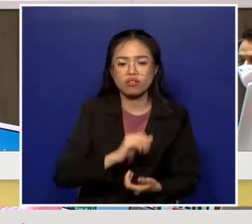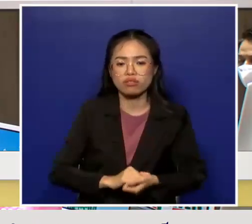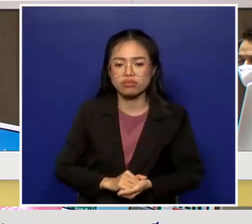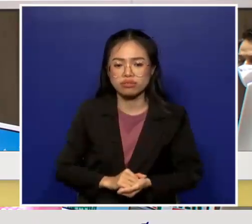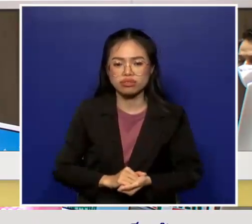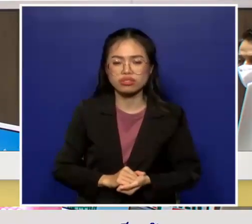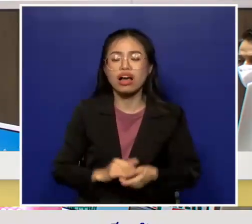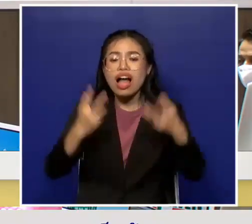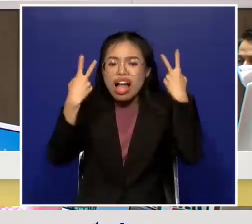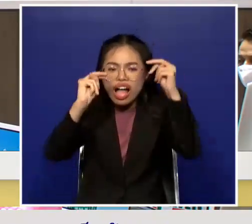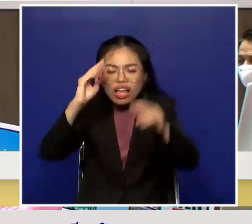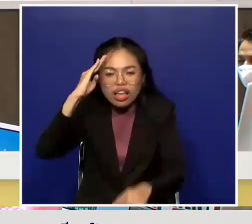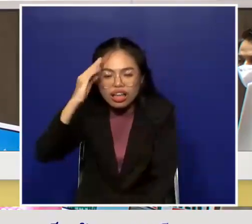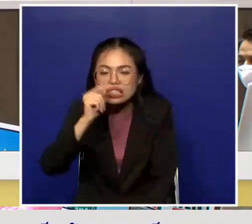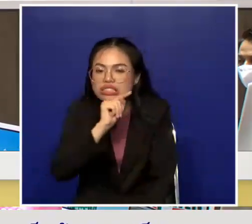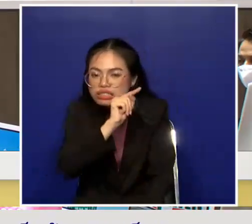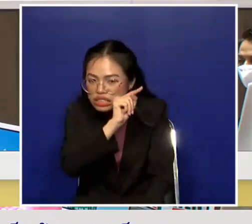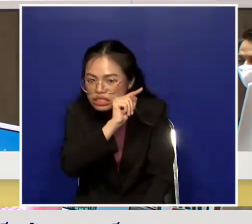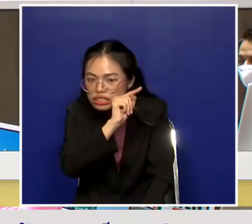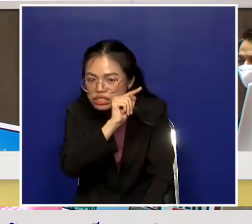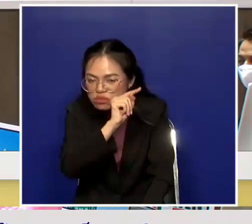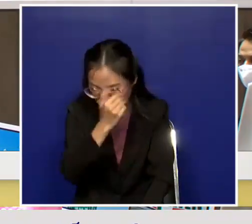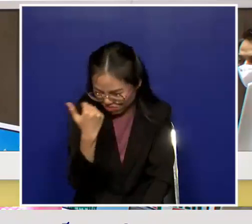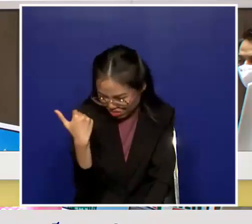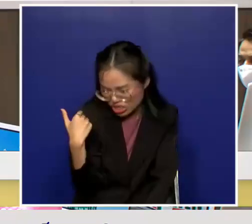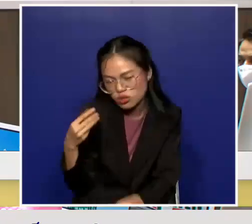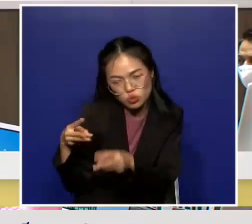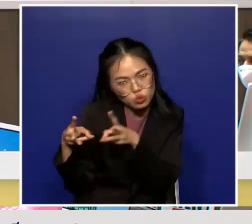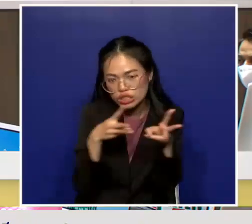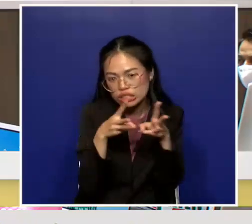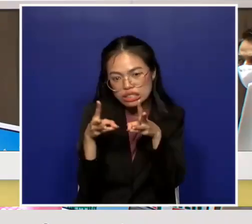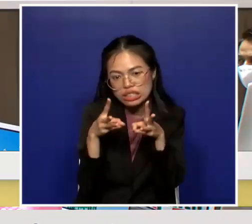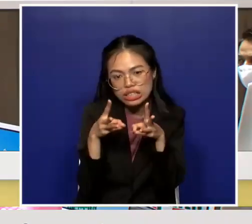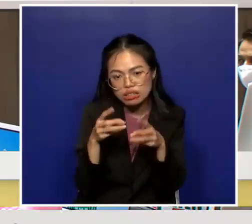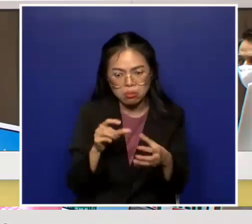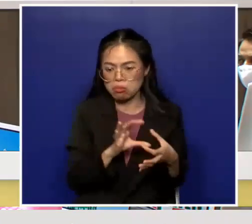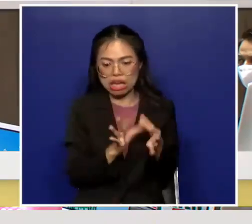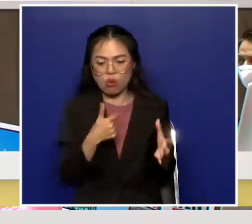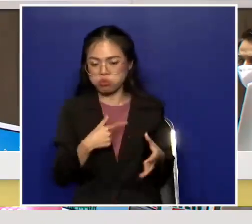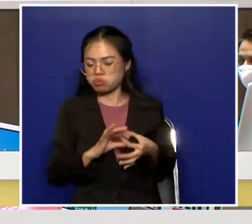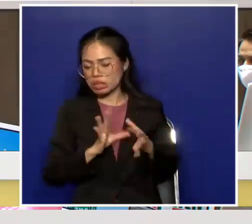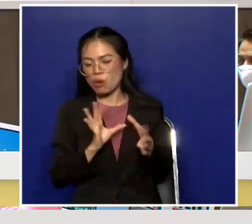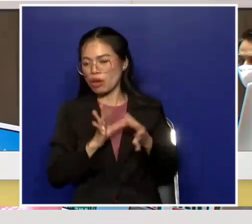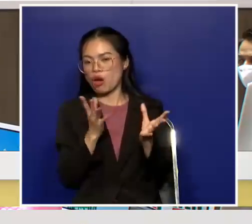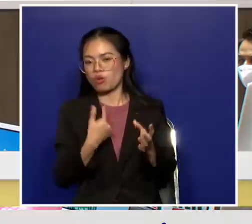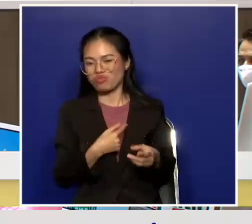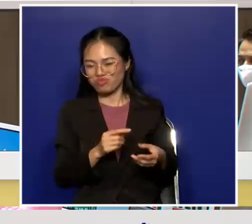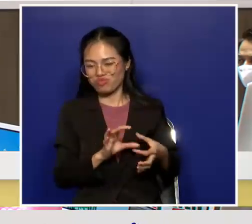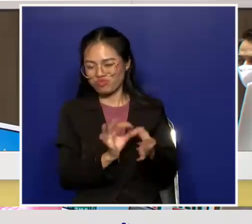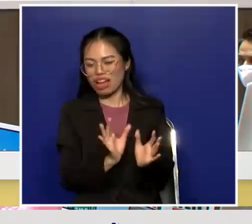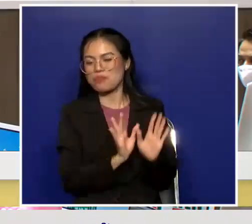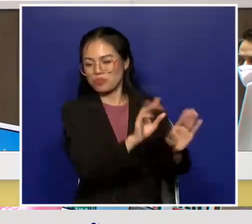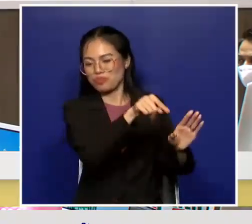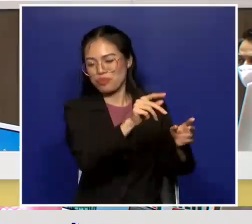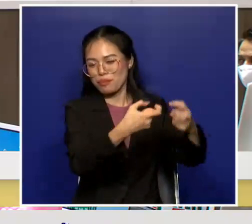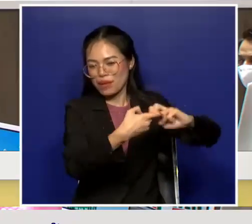านายกคนนี้นะเขาจะมีวิธีอ้างก็คือว่าผมไม่เกี่ยวนะเนี่ยเป็นเรื่องของสนช.เฮ้ยแล้ว